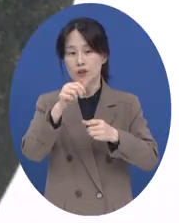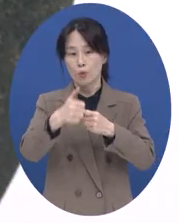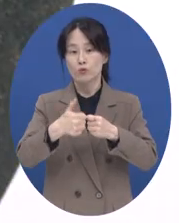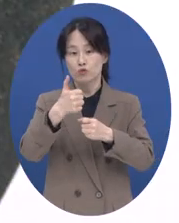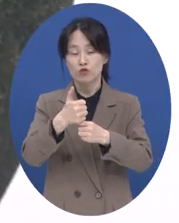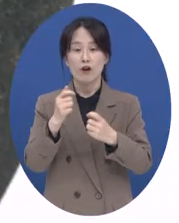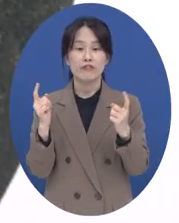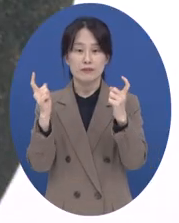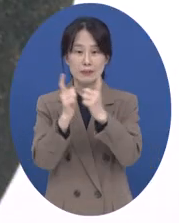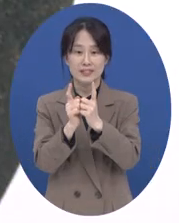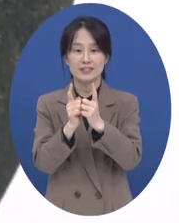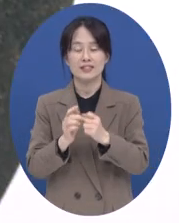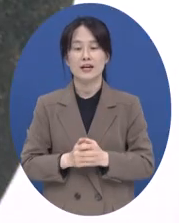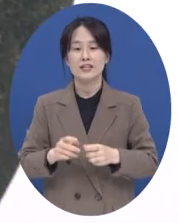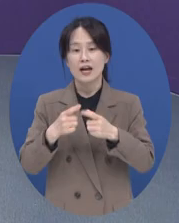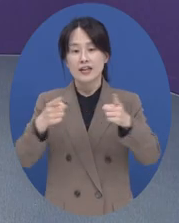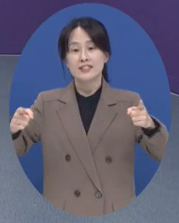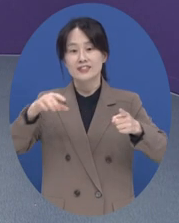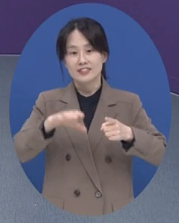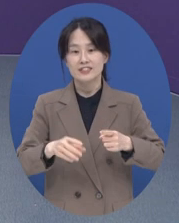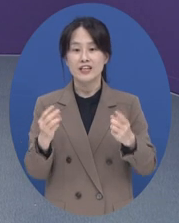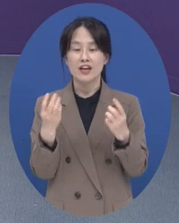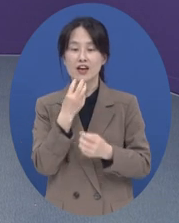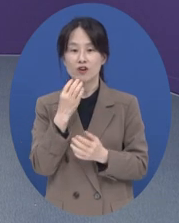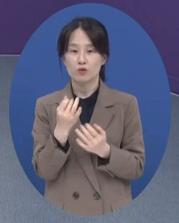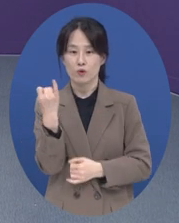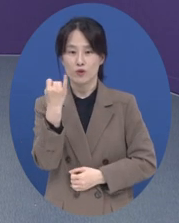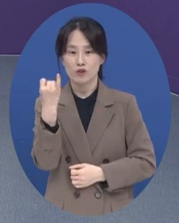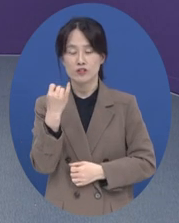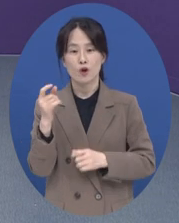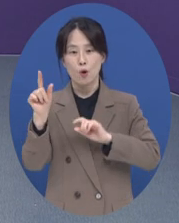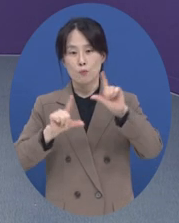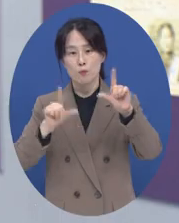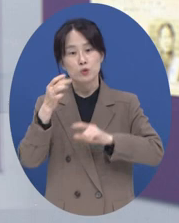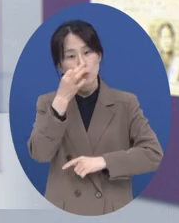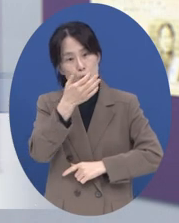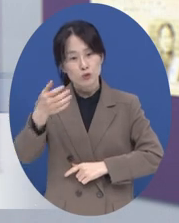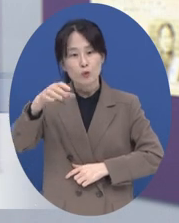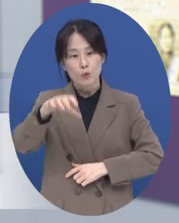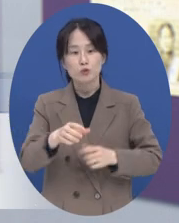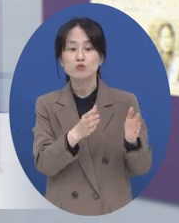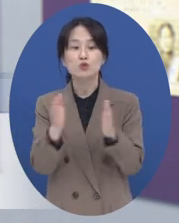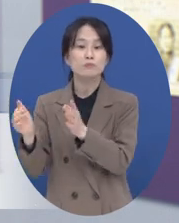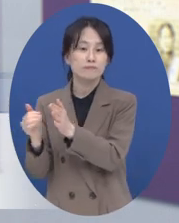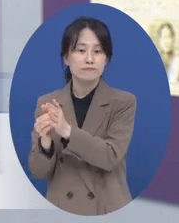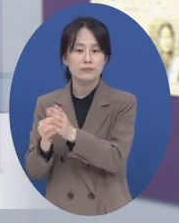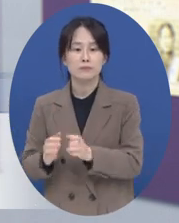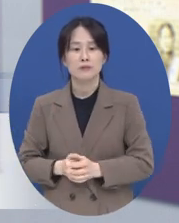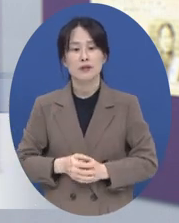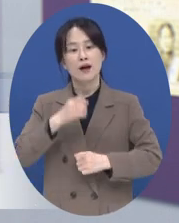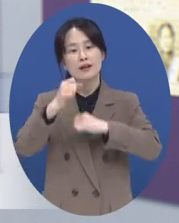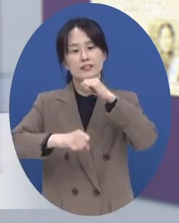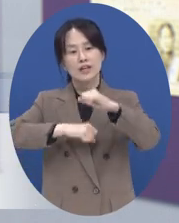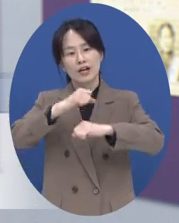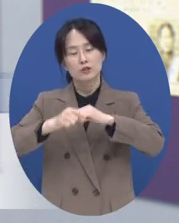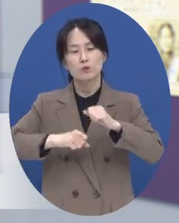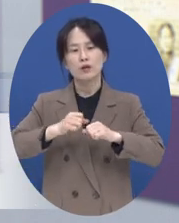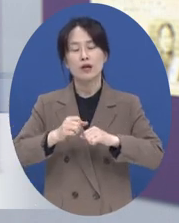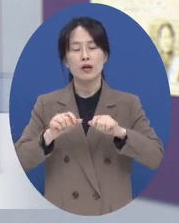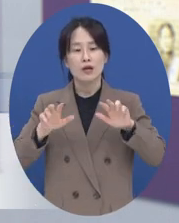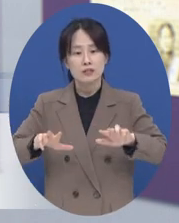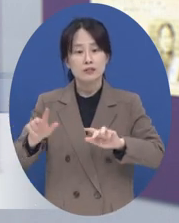50주년을 맞아 센터 1층 의 경우도 여성임을 전시관을 막연한 겁니다 다 이롭게 마음 그대로 지내고 있는데